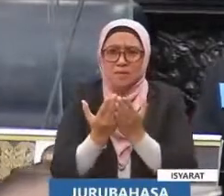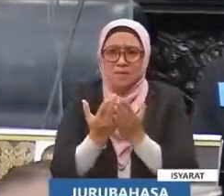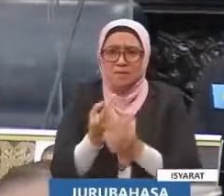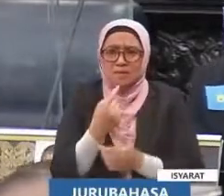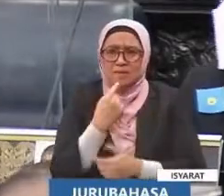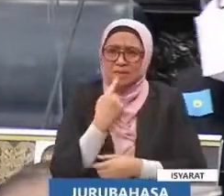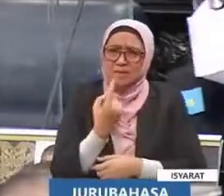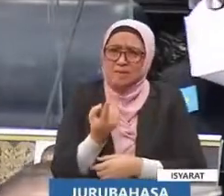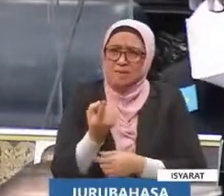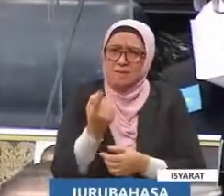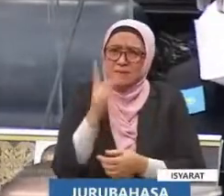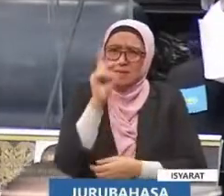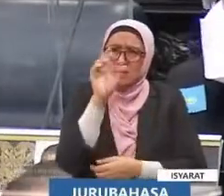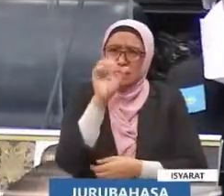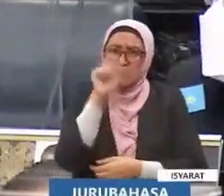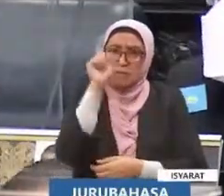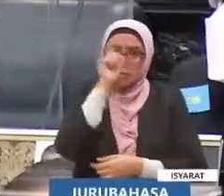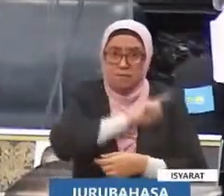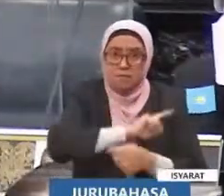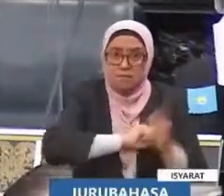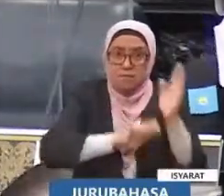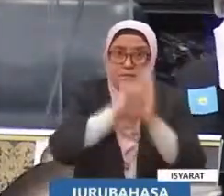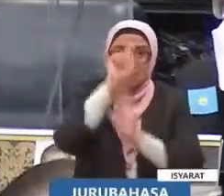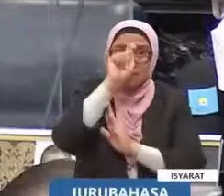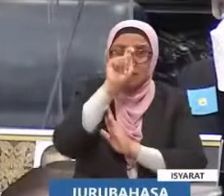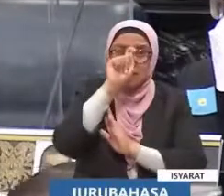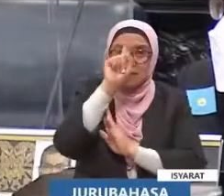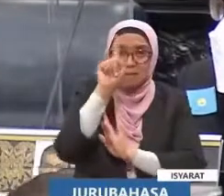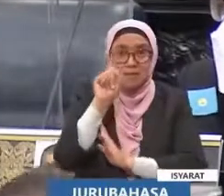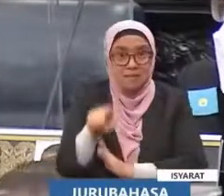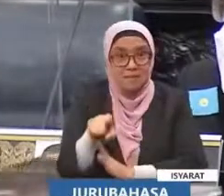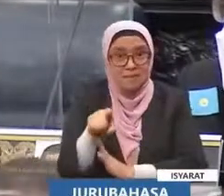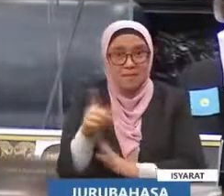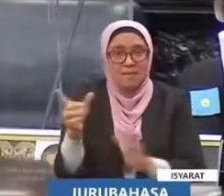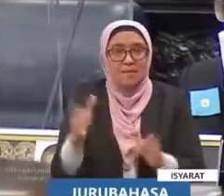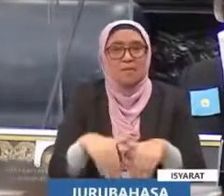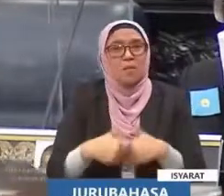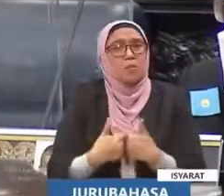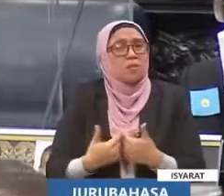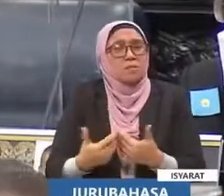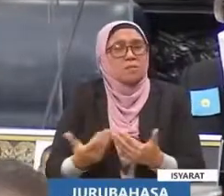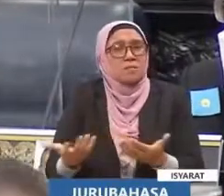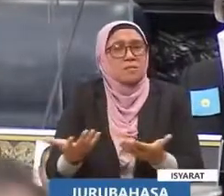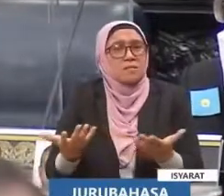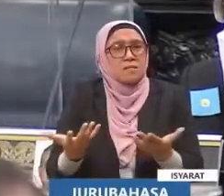terlalu terlalu tinggi dan apakah apakah sebabnya